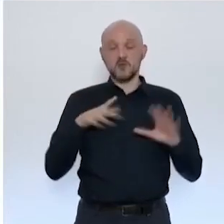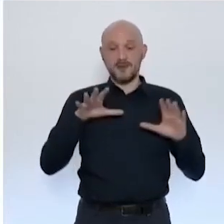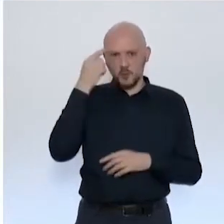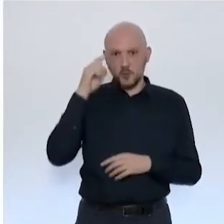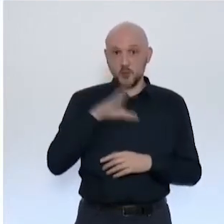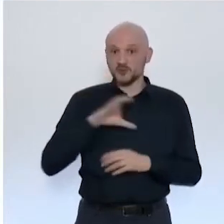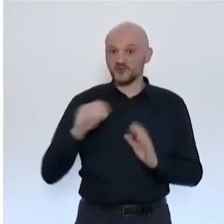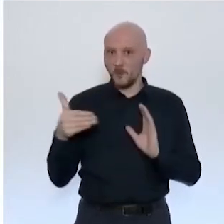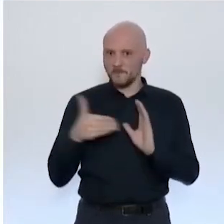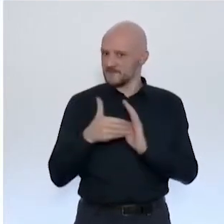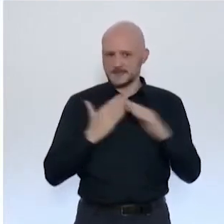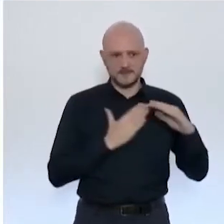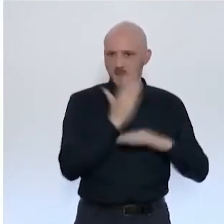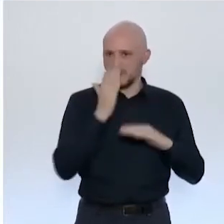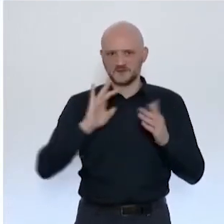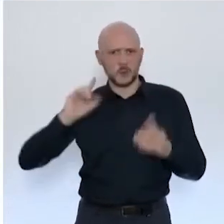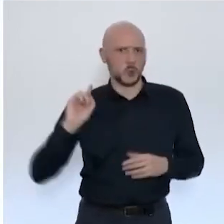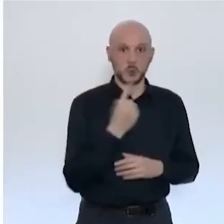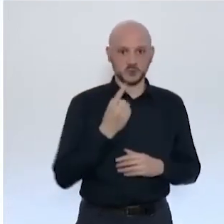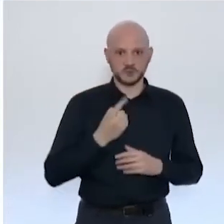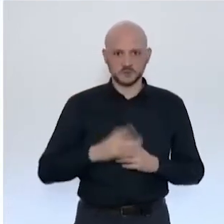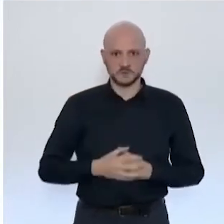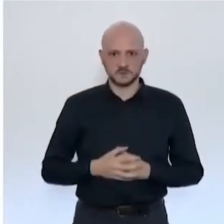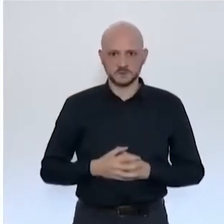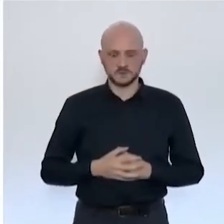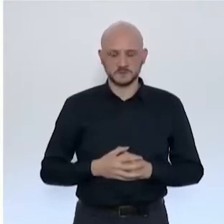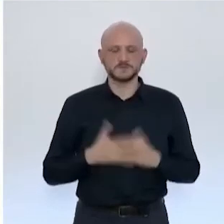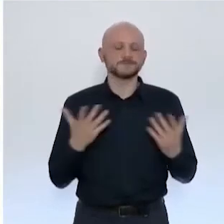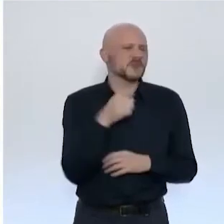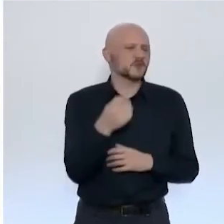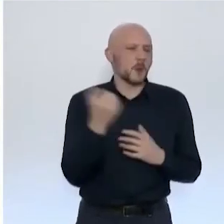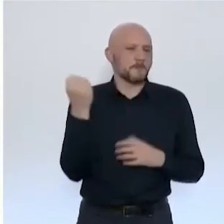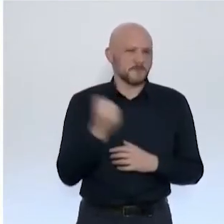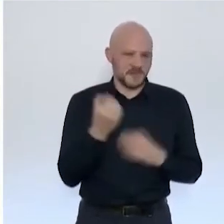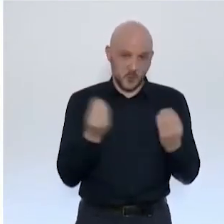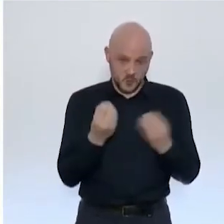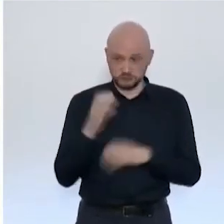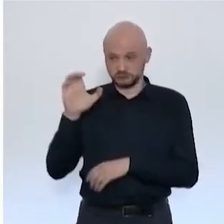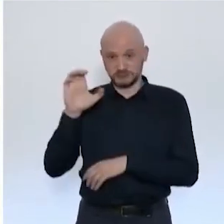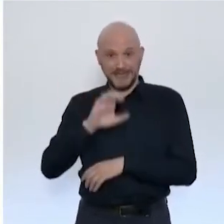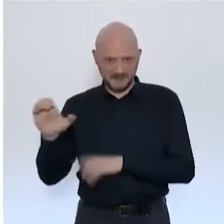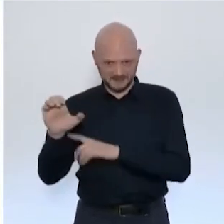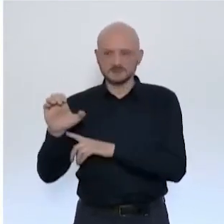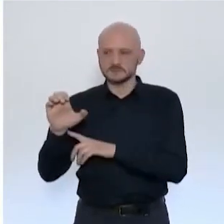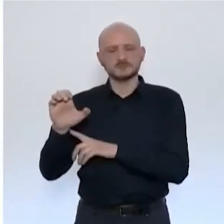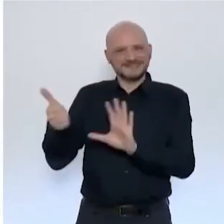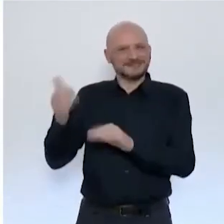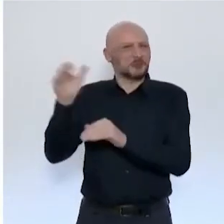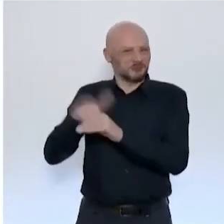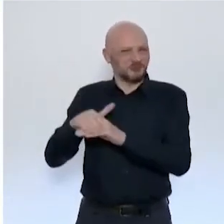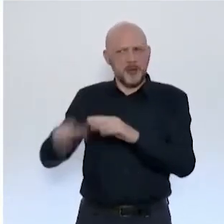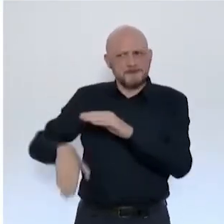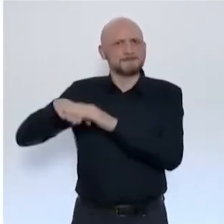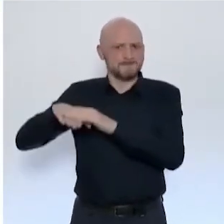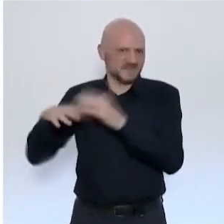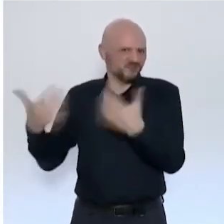peu, nous allons faire une partie de pyramide, comme le jeu télé, rappelez-vous. Alors si vous êtes trop jeune pour avoir